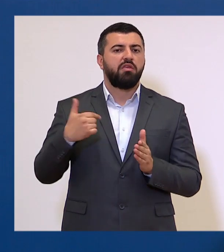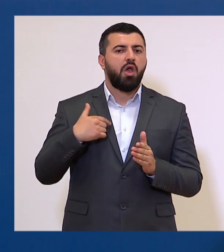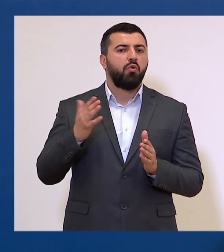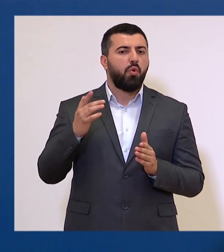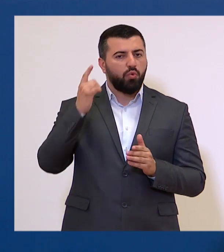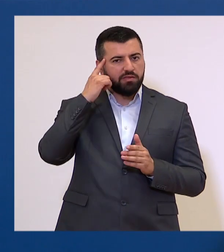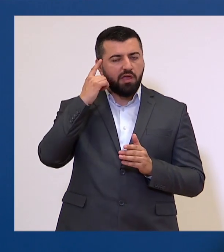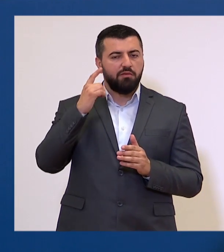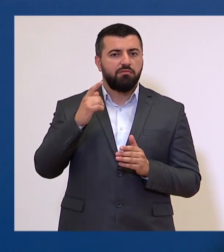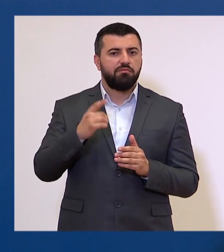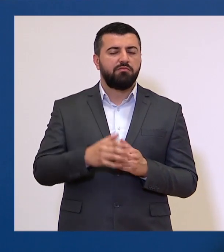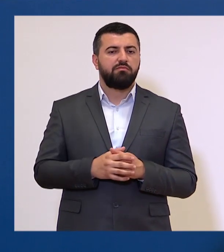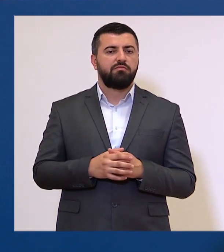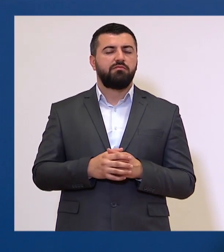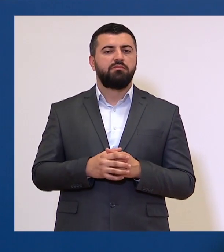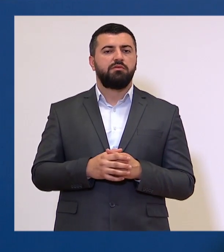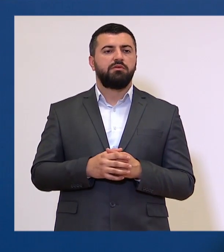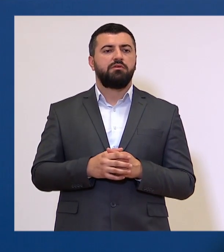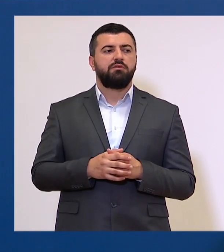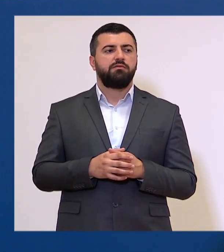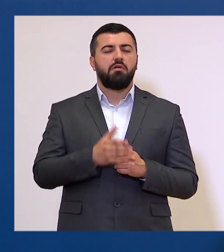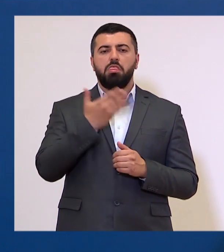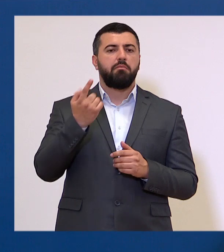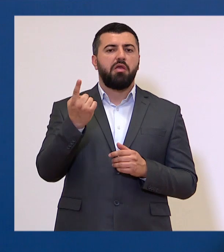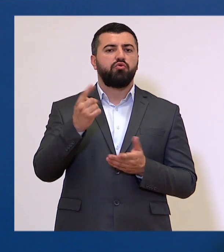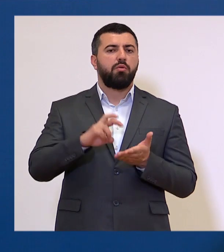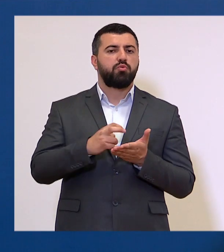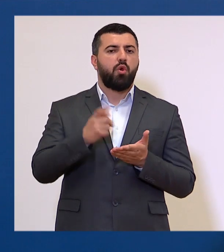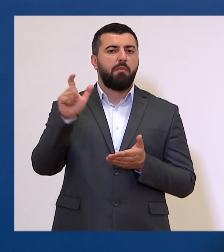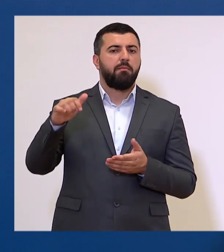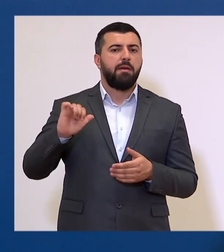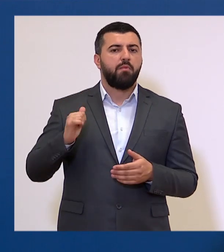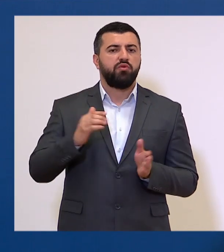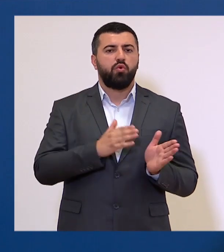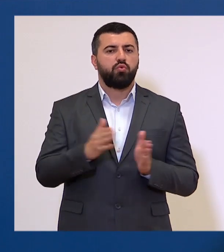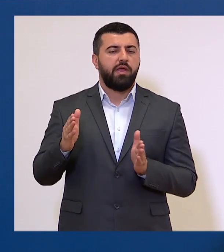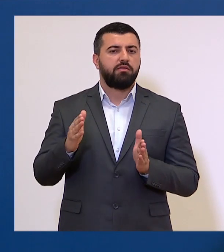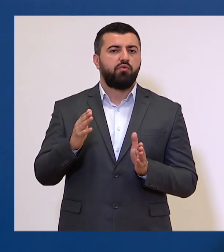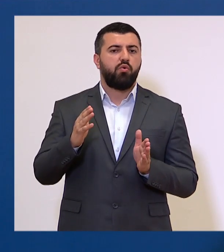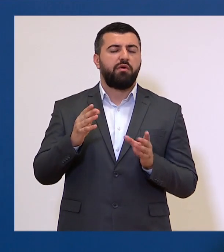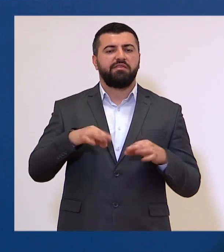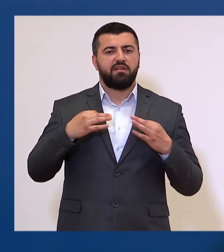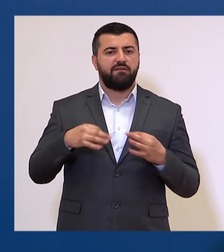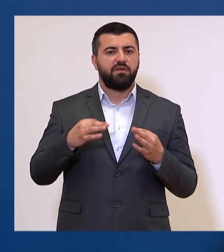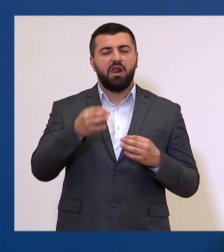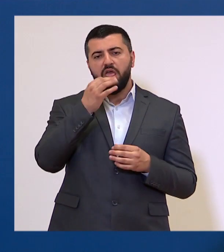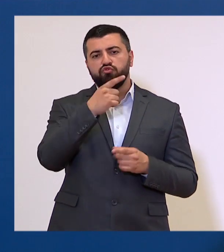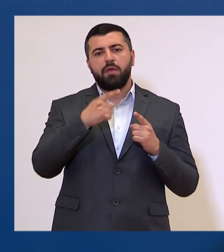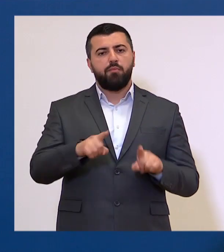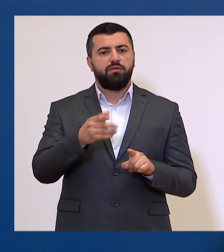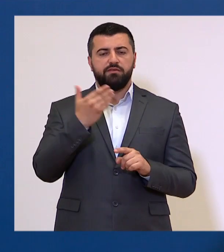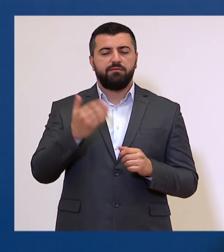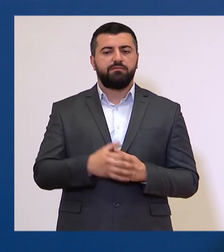sam upoznat, evo možda profesor Lazović zna, nemamo ni jednog predstavnika MUP-a koji je na liječenju u